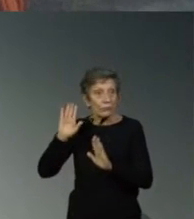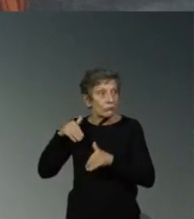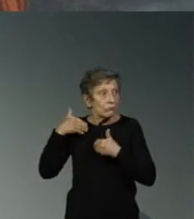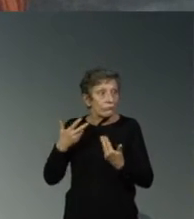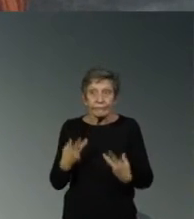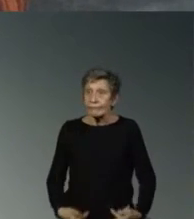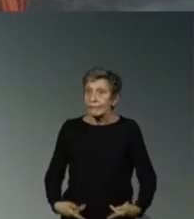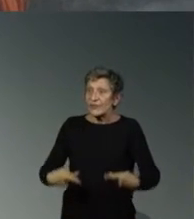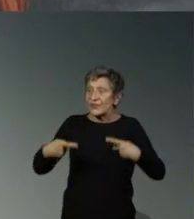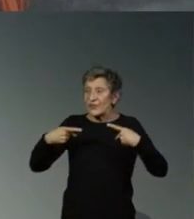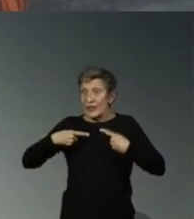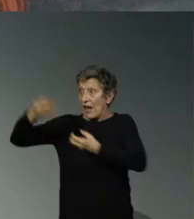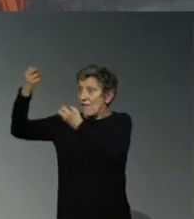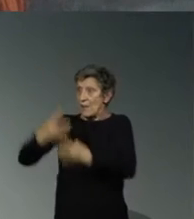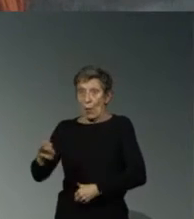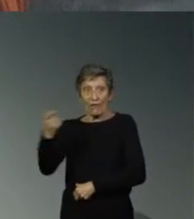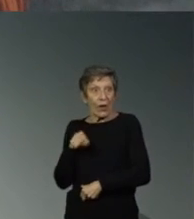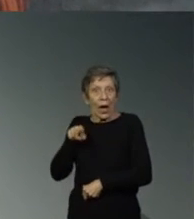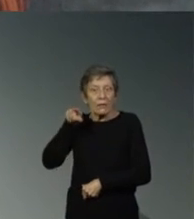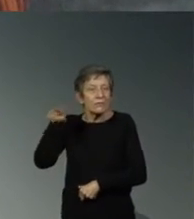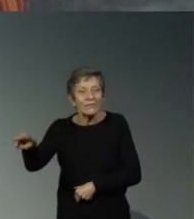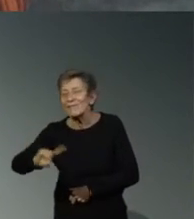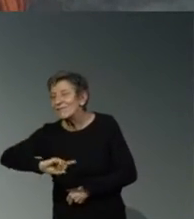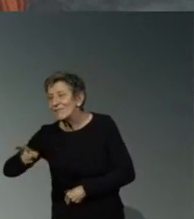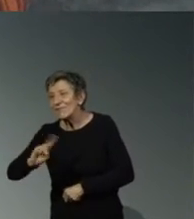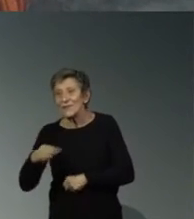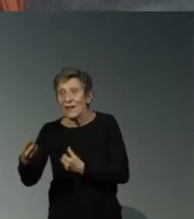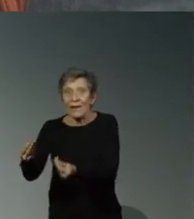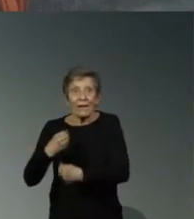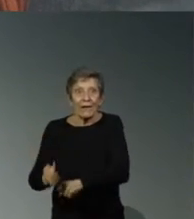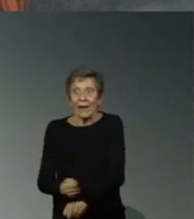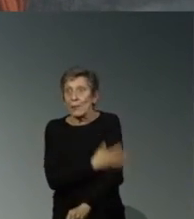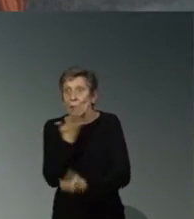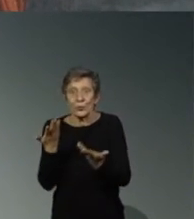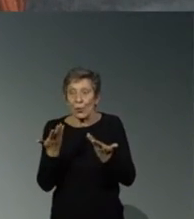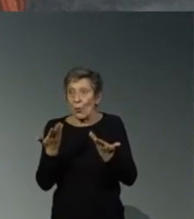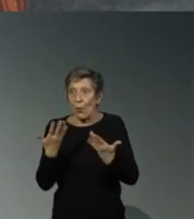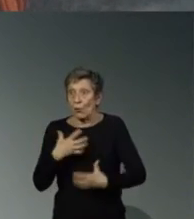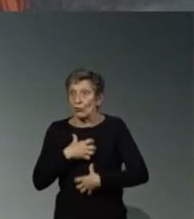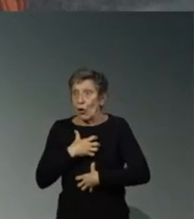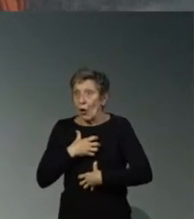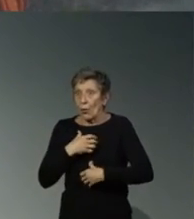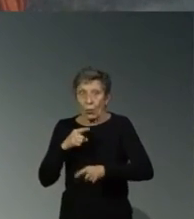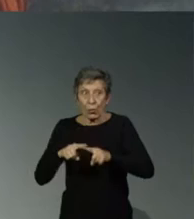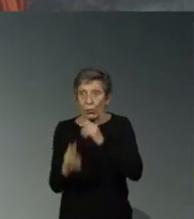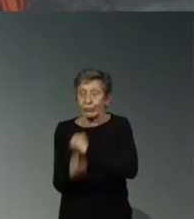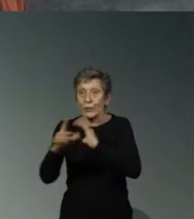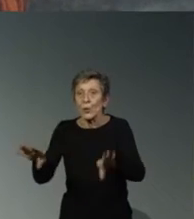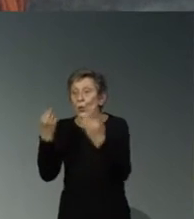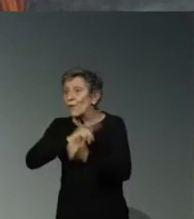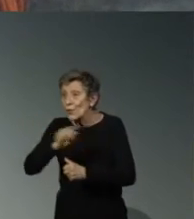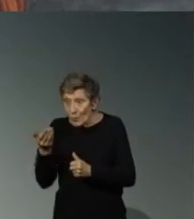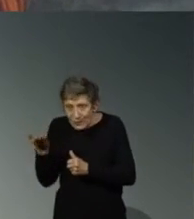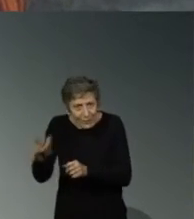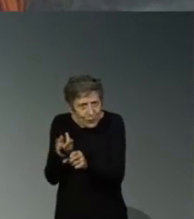vie de ChatGPT. Hein, c'est-à-dire, ça n'a pas suscité ni des émotions, ni des chocs, ni des trouvailles. Mais c'est un outil,